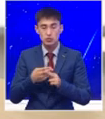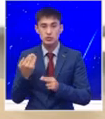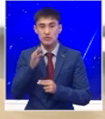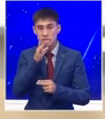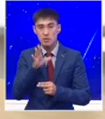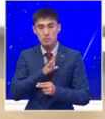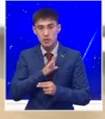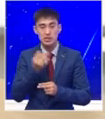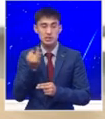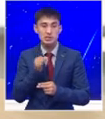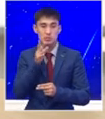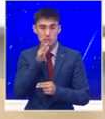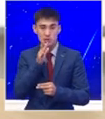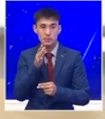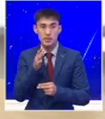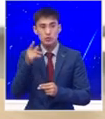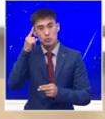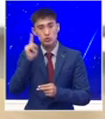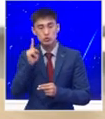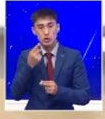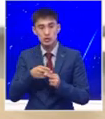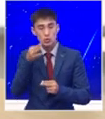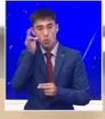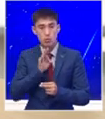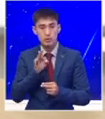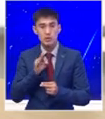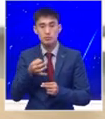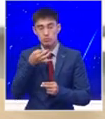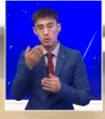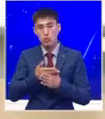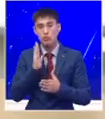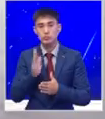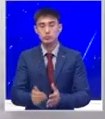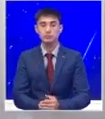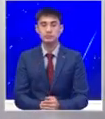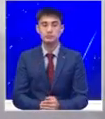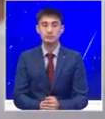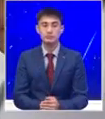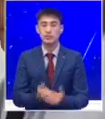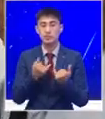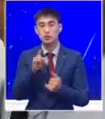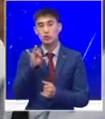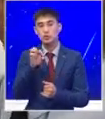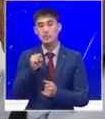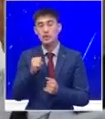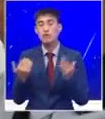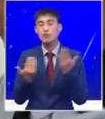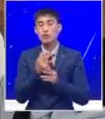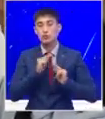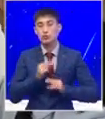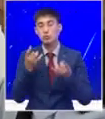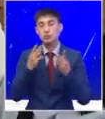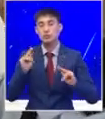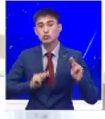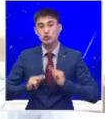время были и интересные моменты я думаю что этот опыт мне очень помог сейчас Роза сарсенбаева вновь трудится простым